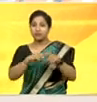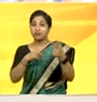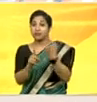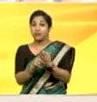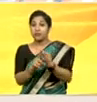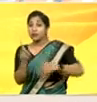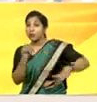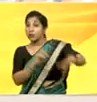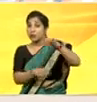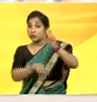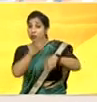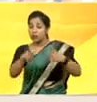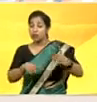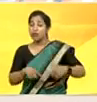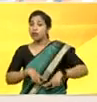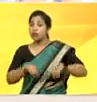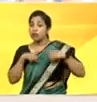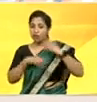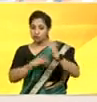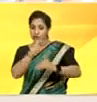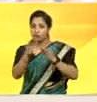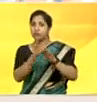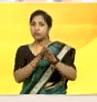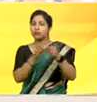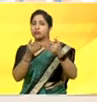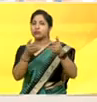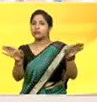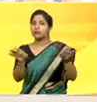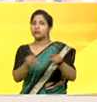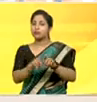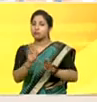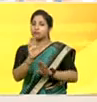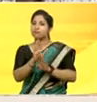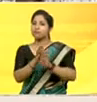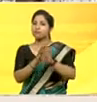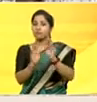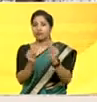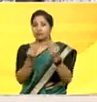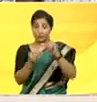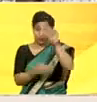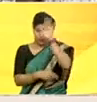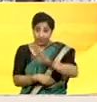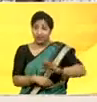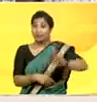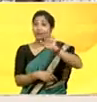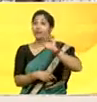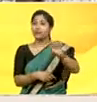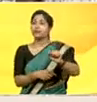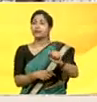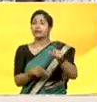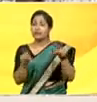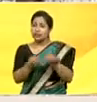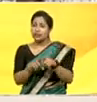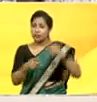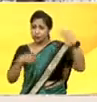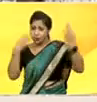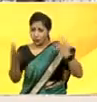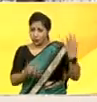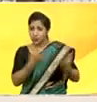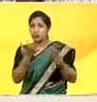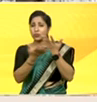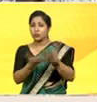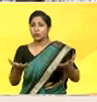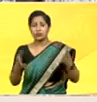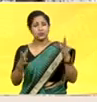की समृद्धि के लिए नए द्वार खोले हैं। हमारे देश में ऐसे यूनिक प्रोडक्ट्स की